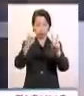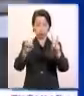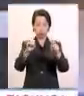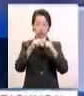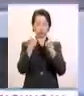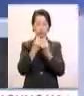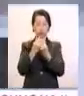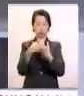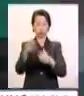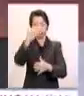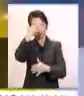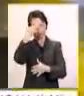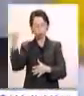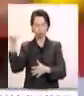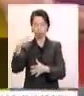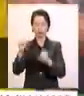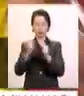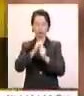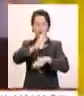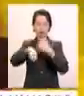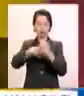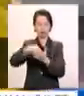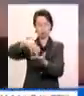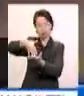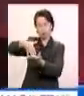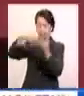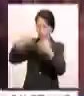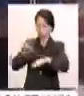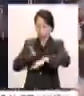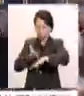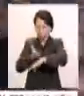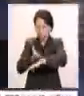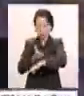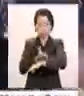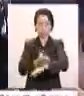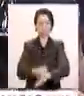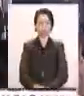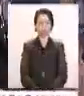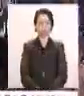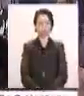kumpulan sudah dilupakan dengan segala kelemahan telah pun diperbaiki.